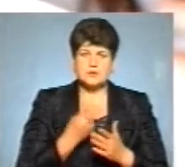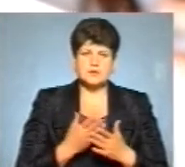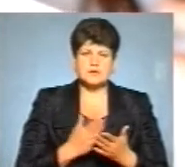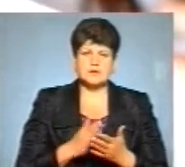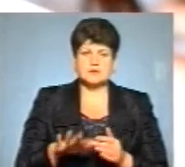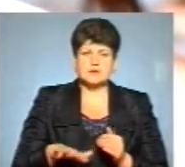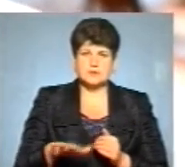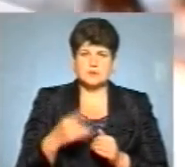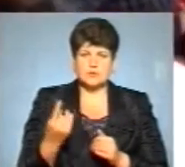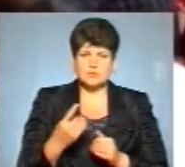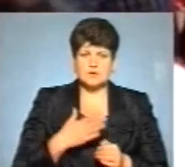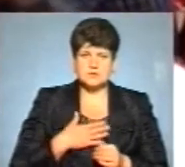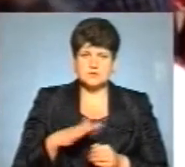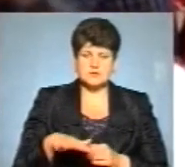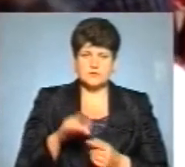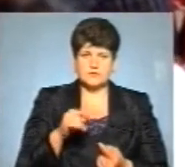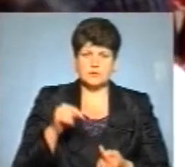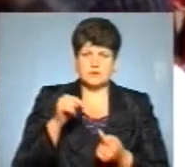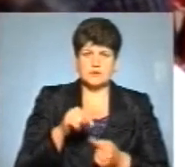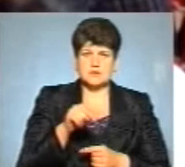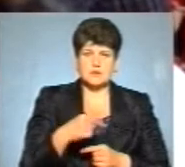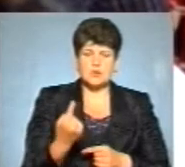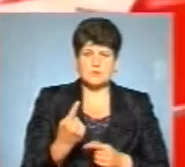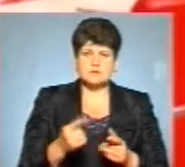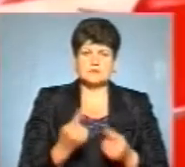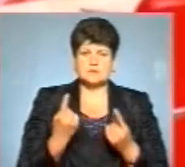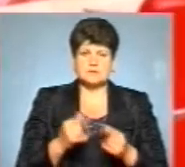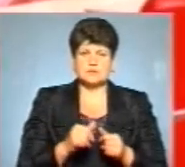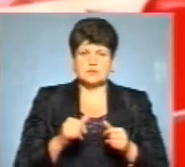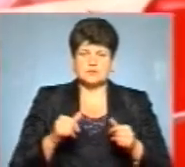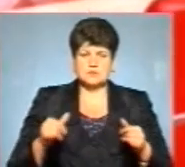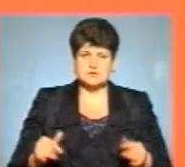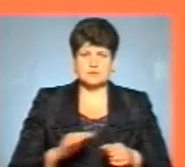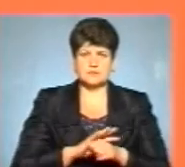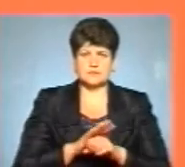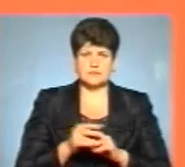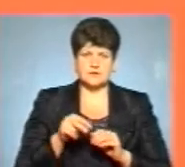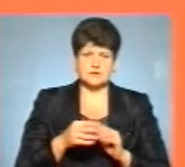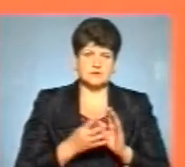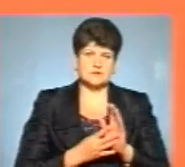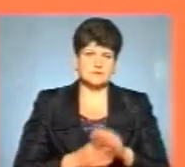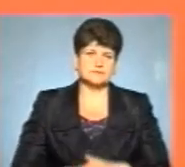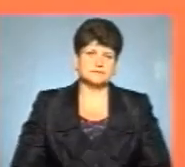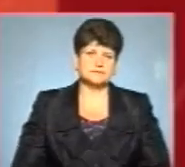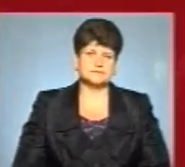області, наша територія відповідає тій області із значним поширенням інфекції COVID-19.